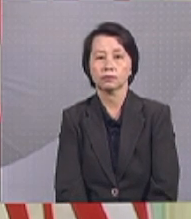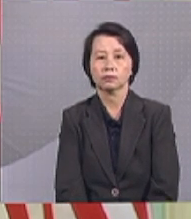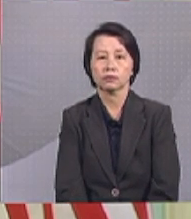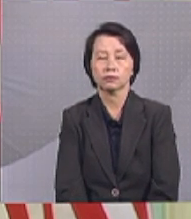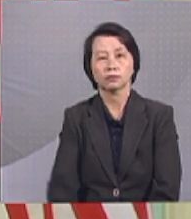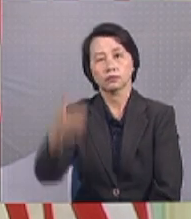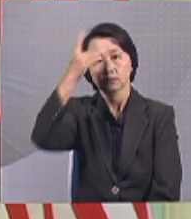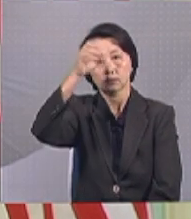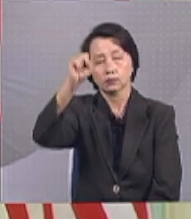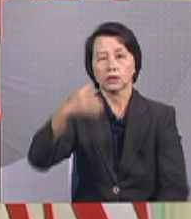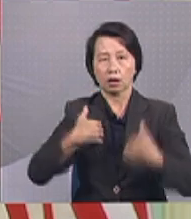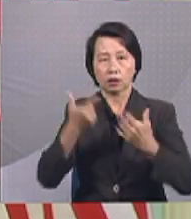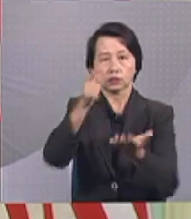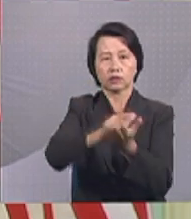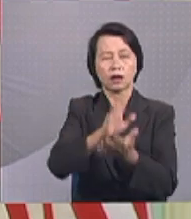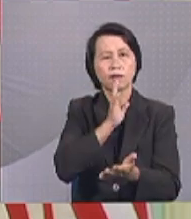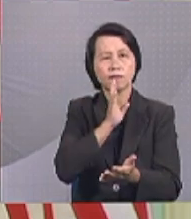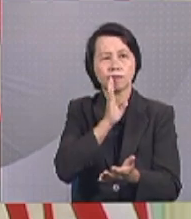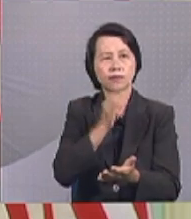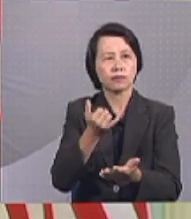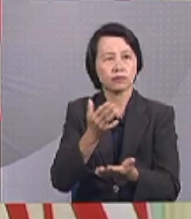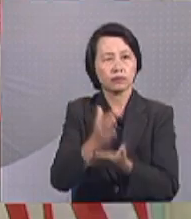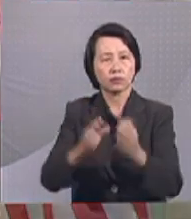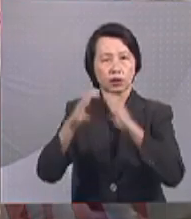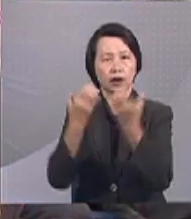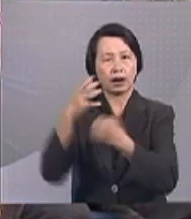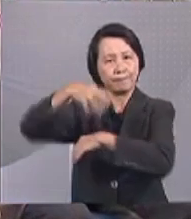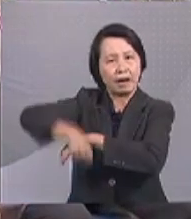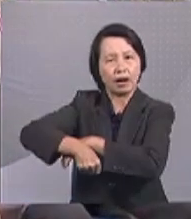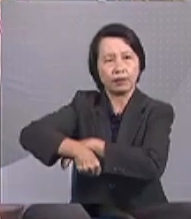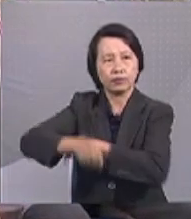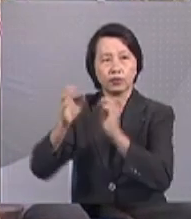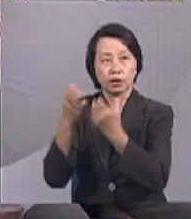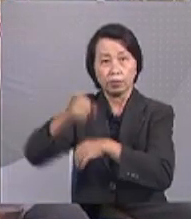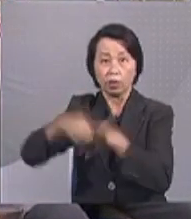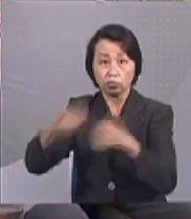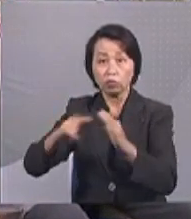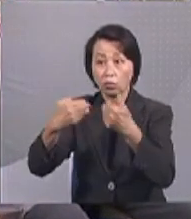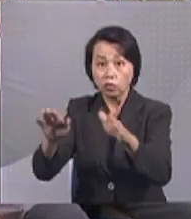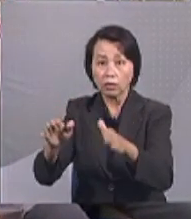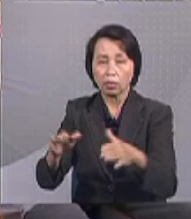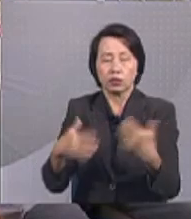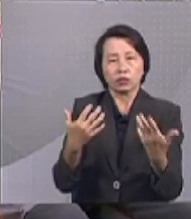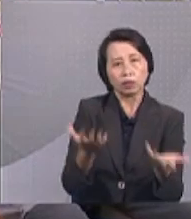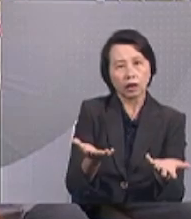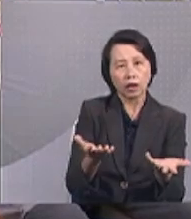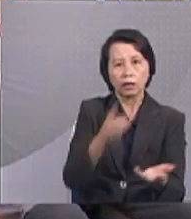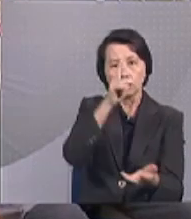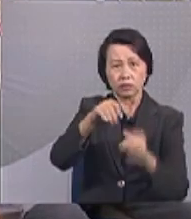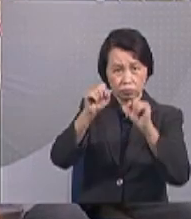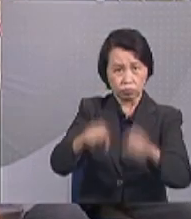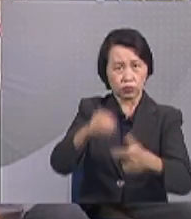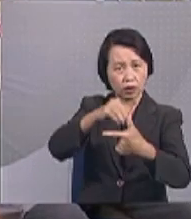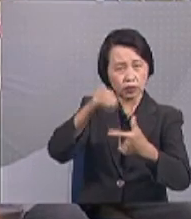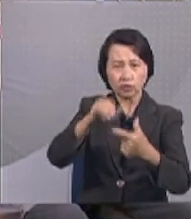Datuk Seri, ya. Ada laporan mengatakan beberapa pub dan kelab malam sudah mula beroperasi. Jadi dua bentuk premis peniaga ini sebenarnya boleh